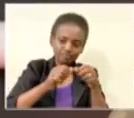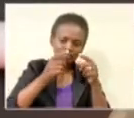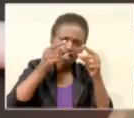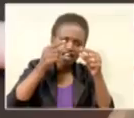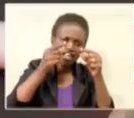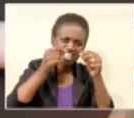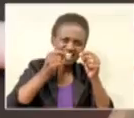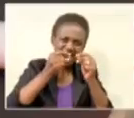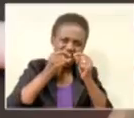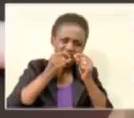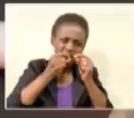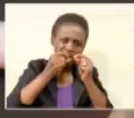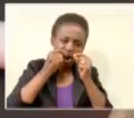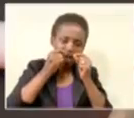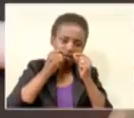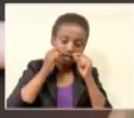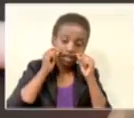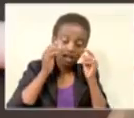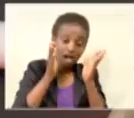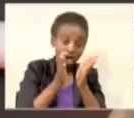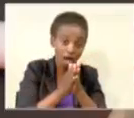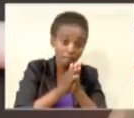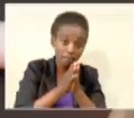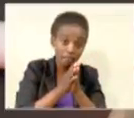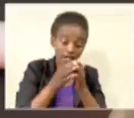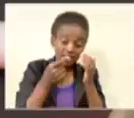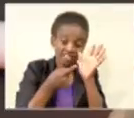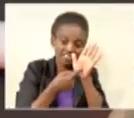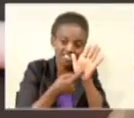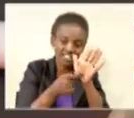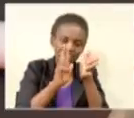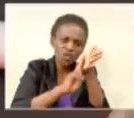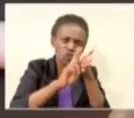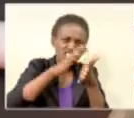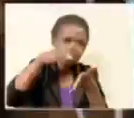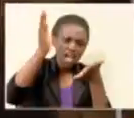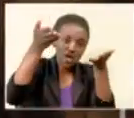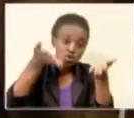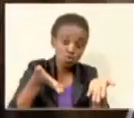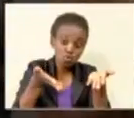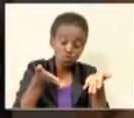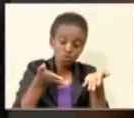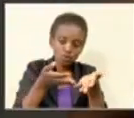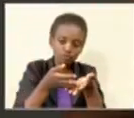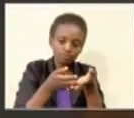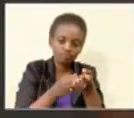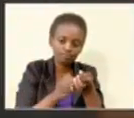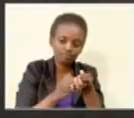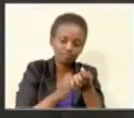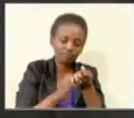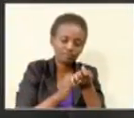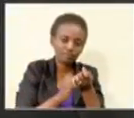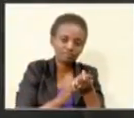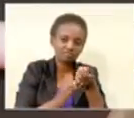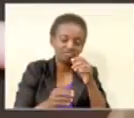urahakanda kugira ngo gafate kakwegere kimwe n'izi zose naberetse akangira ngo niko gakoreshwa cyane ubu ngubu muri ibi bihe hakaba